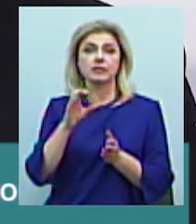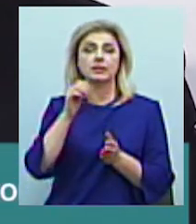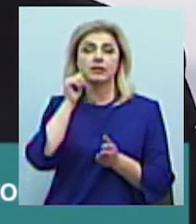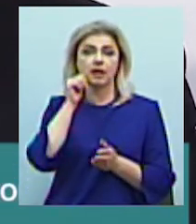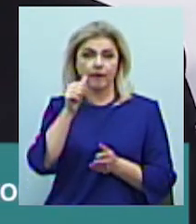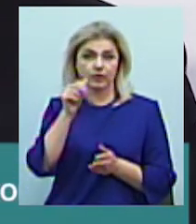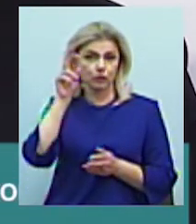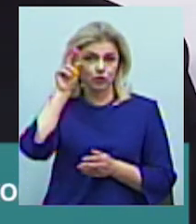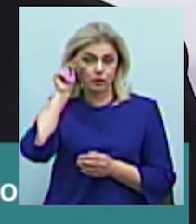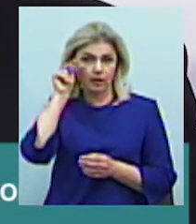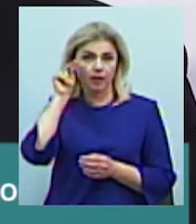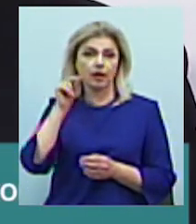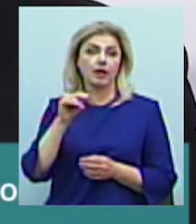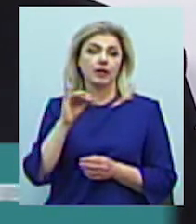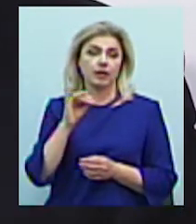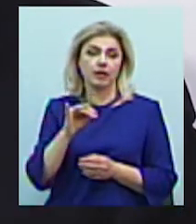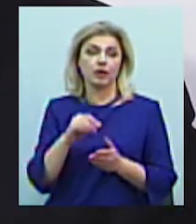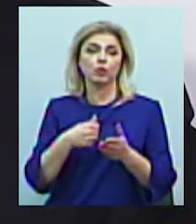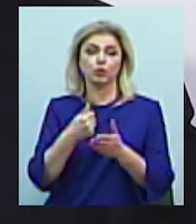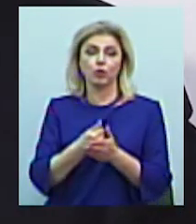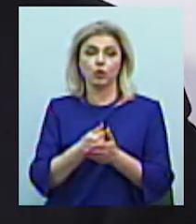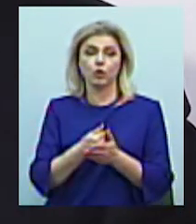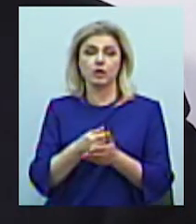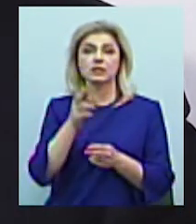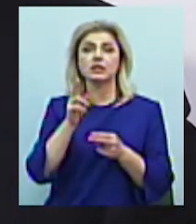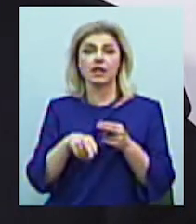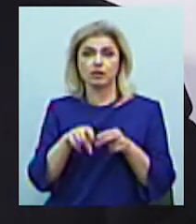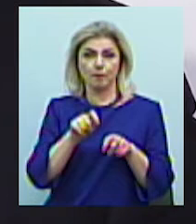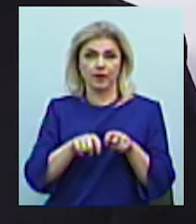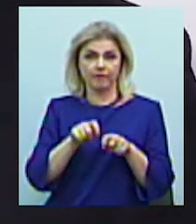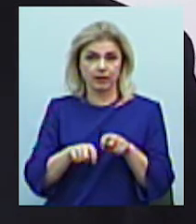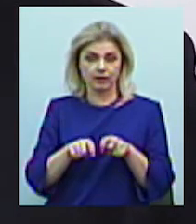завтрашнього числа і до закінчення перевірки.